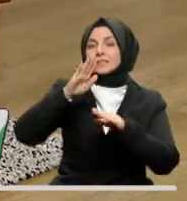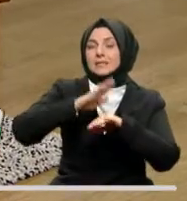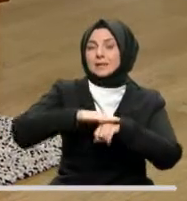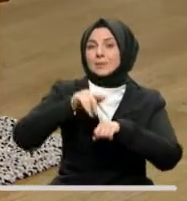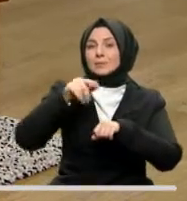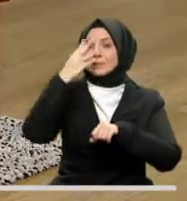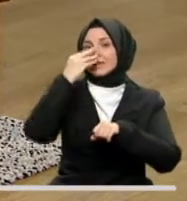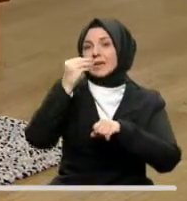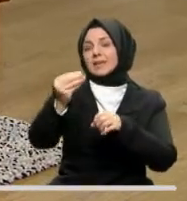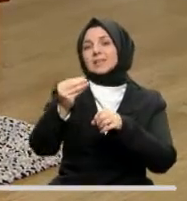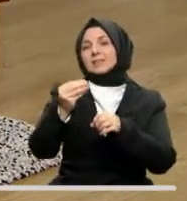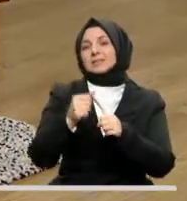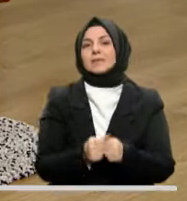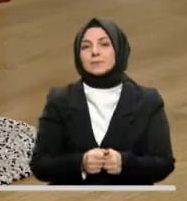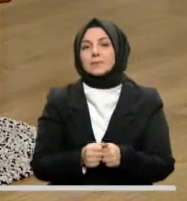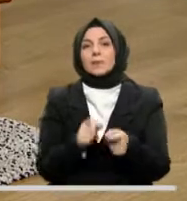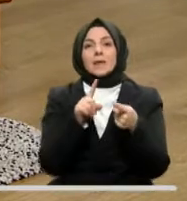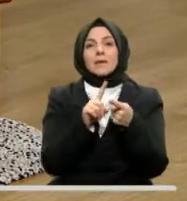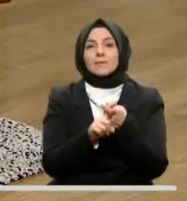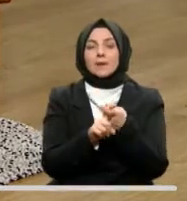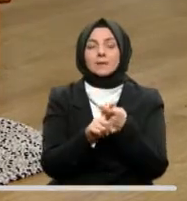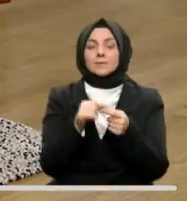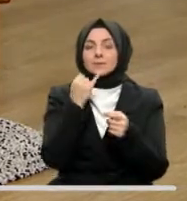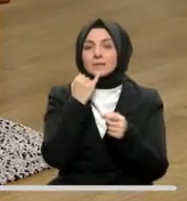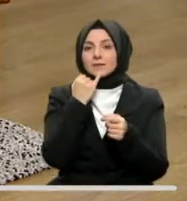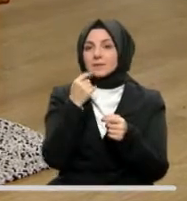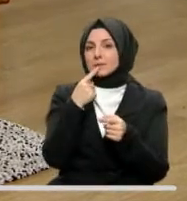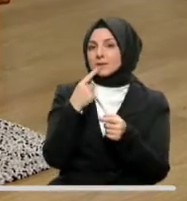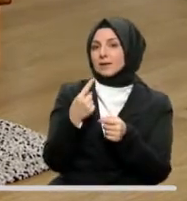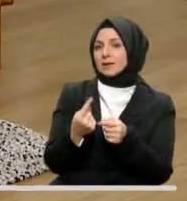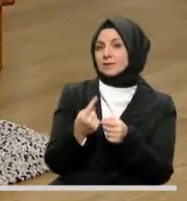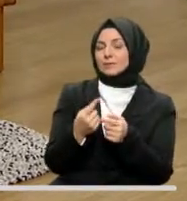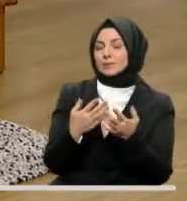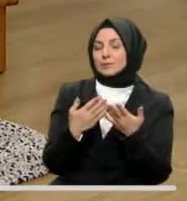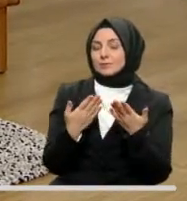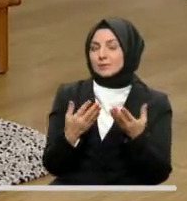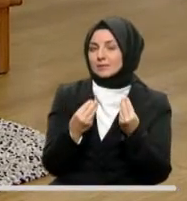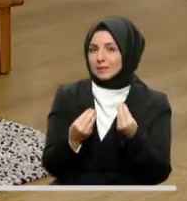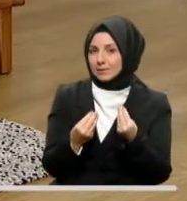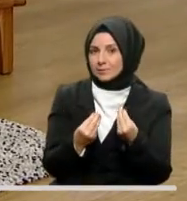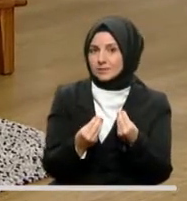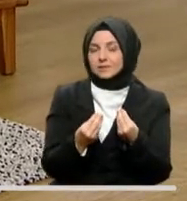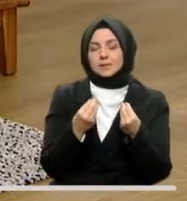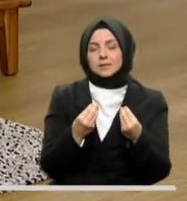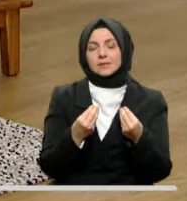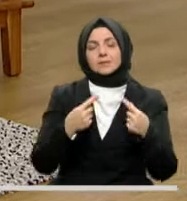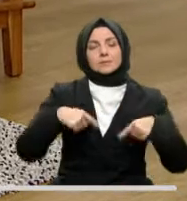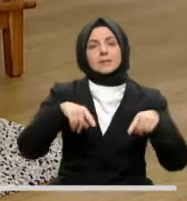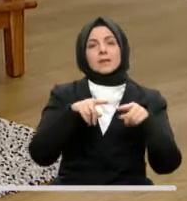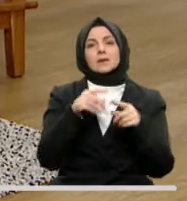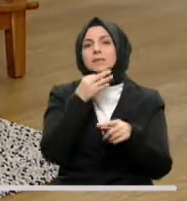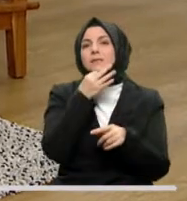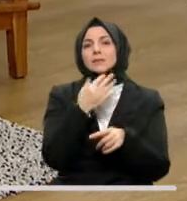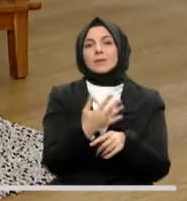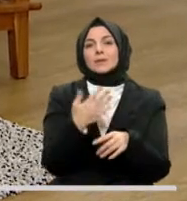ve konum aşağıda dönüyorum Hoşgeldiniz aşağıdan ufaklık Nasılsınız iyi misiniz Teşekkür ederim Sizler nasılsınız Çok teşekkür ederiz Bizler de iyiyiz sağ